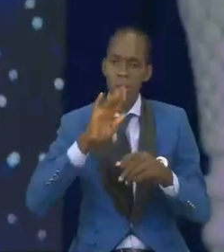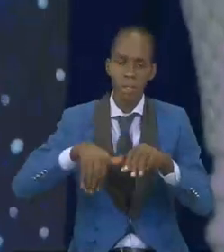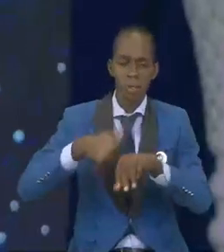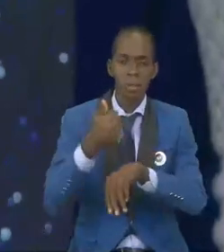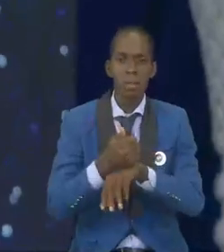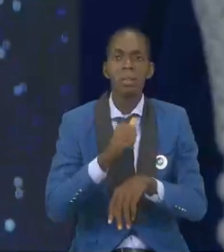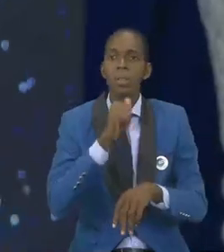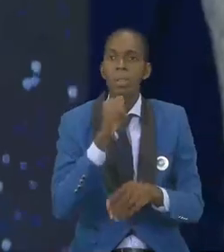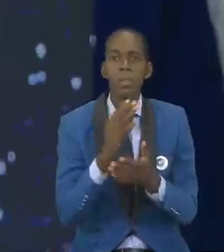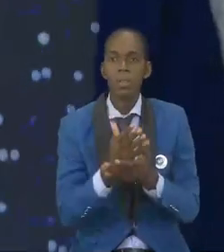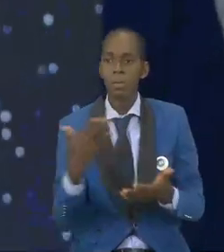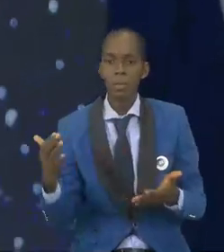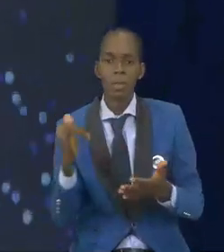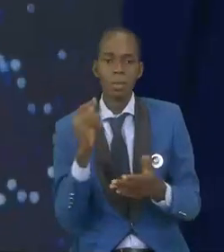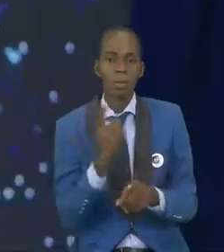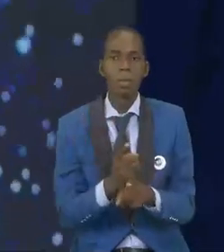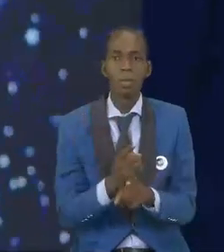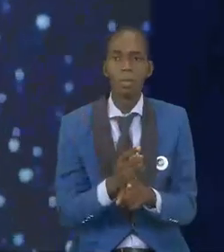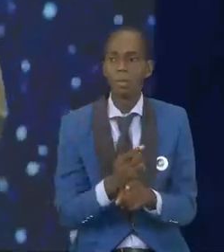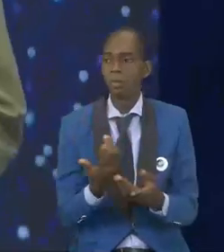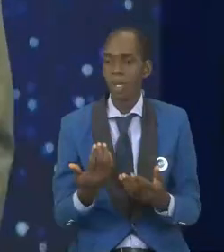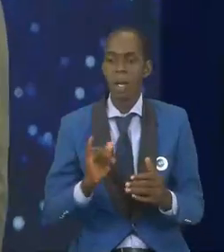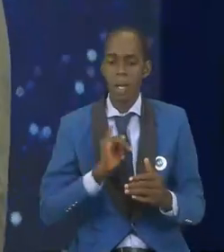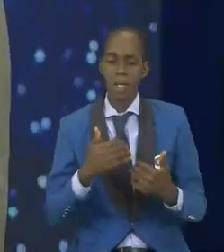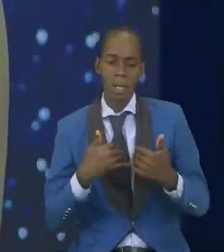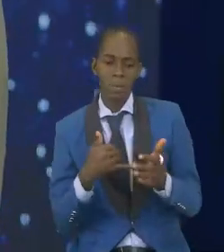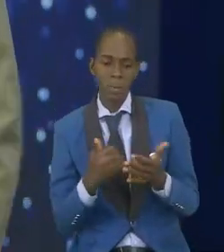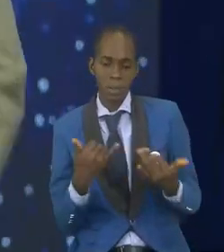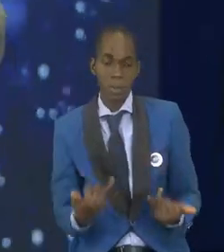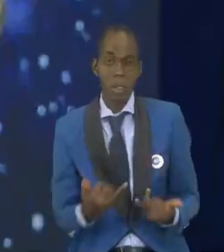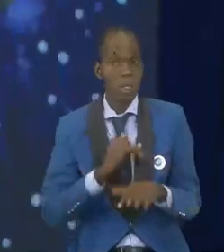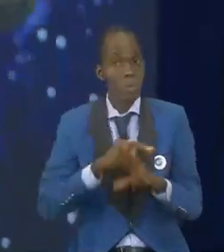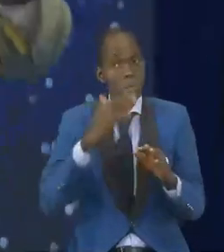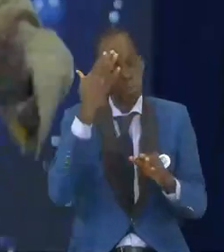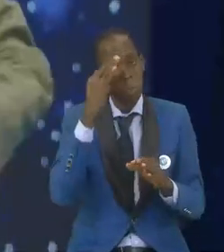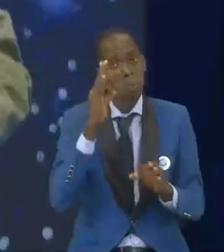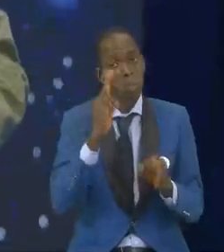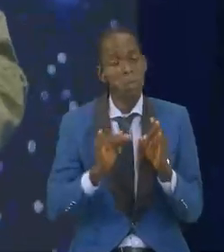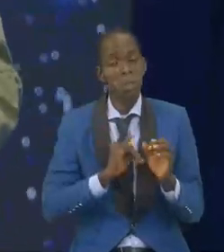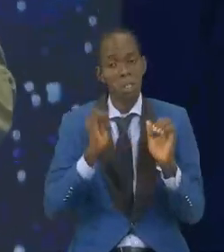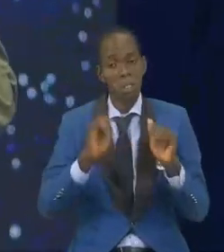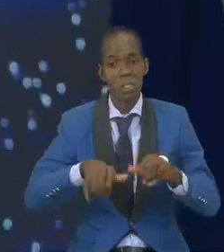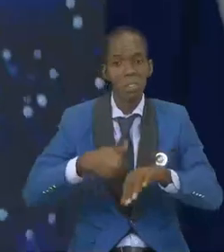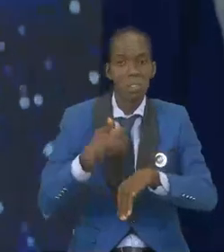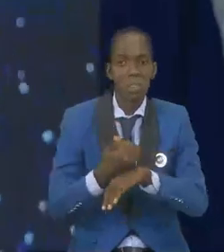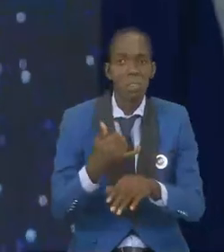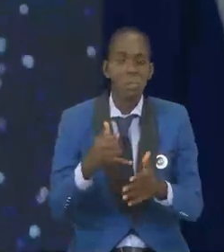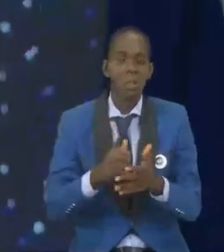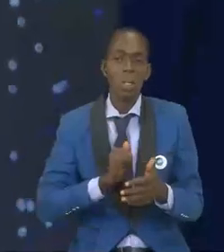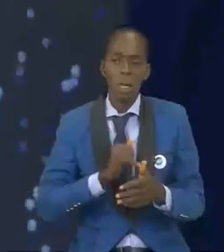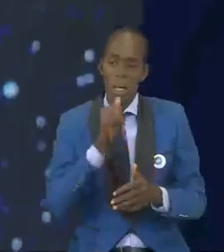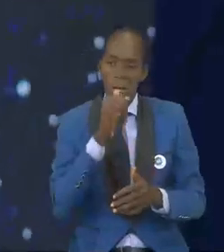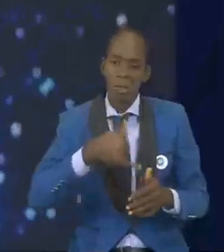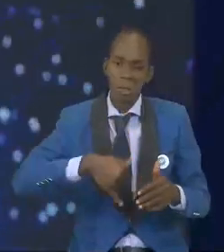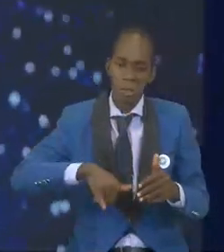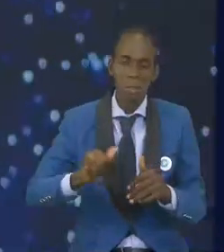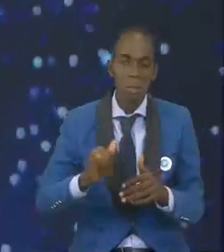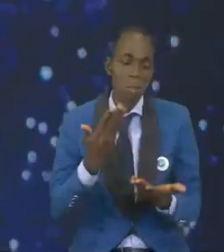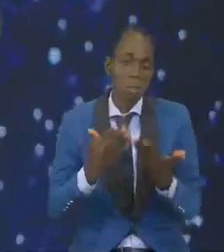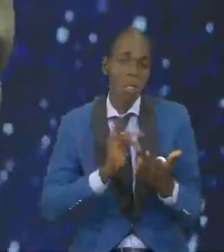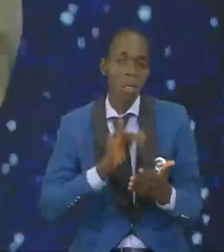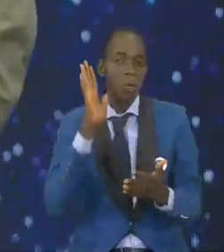que se passe pas quelque chose de partiel quelque chose que j'ai maintenant je ne sais pas si je vais encore la voir et la fermer et la maintenir après